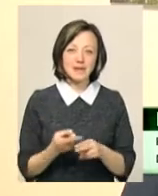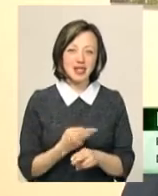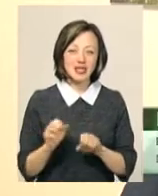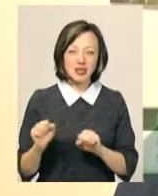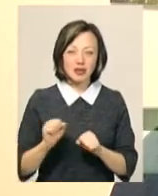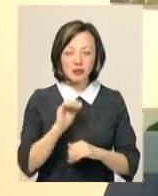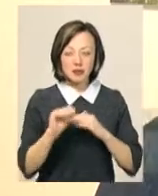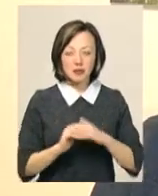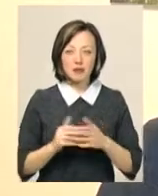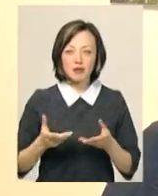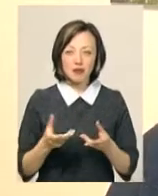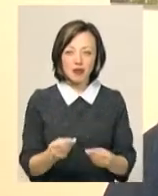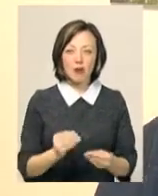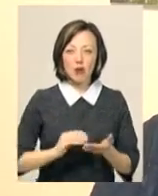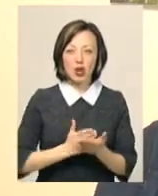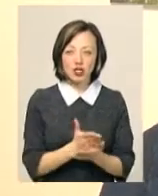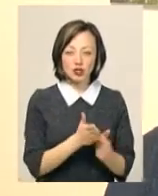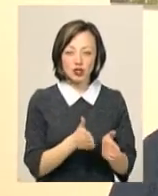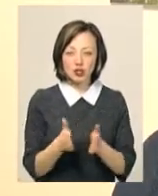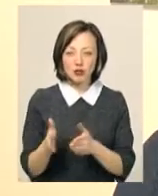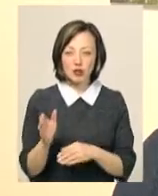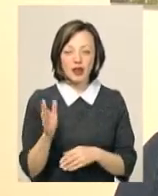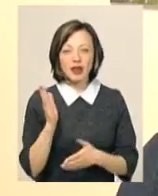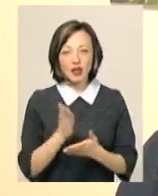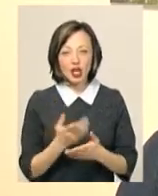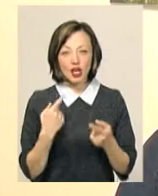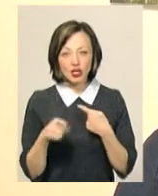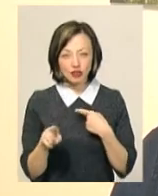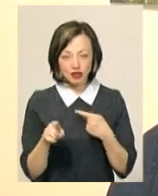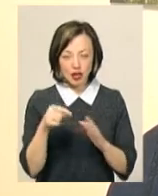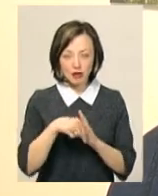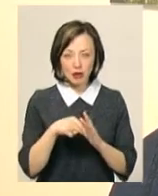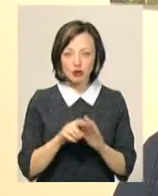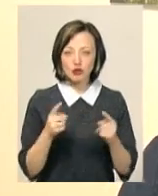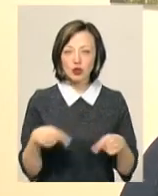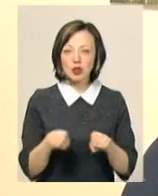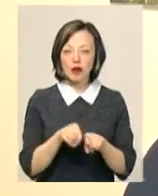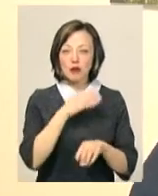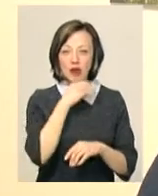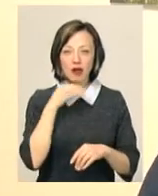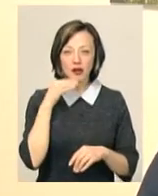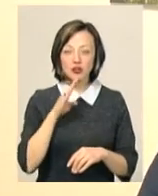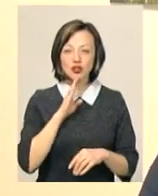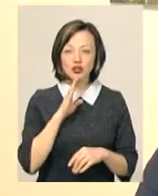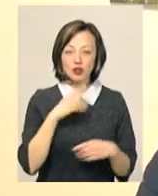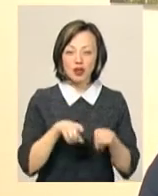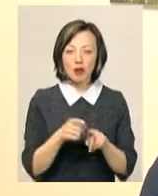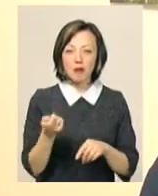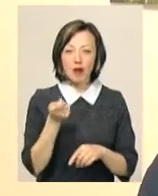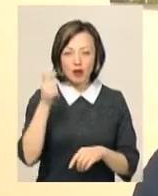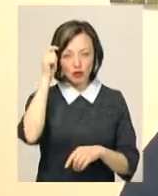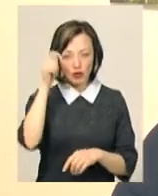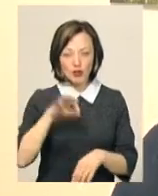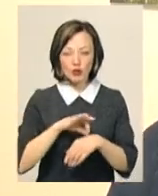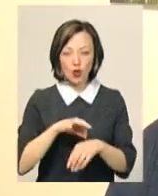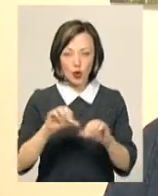беззахисності під впливом політичного режиму. Проте є і інший аспект. Чому так багато жіночого і так мало чоловічого